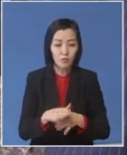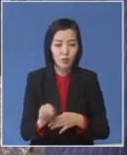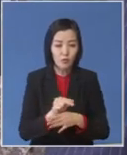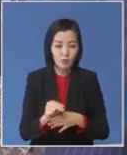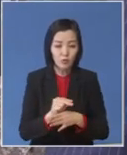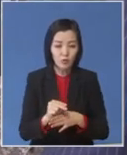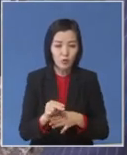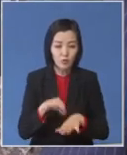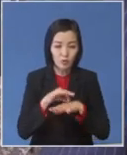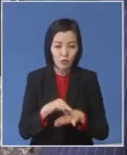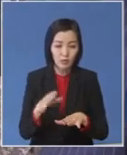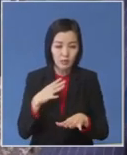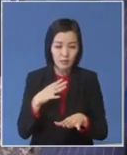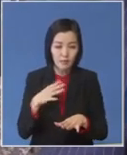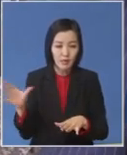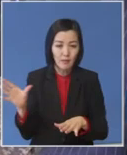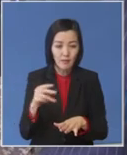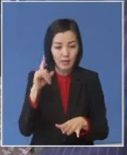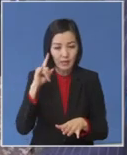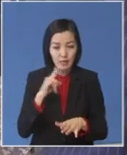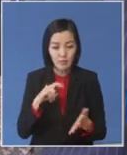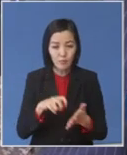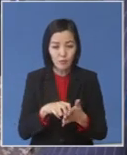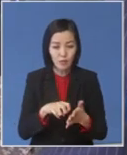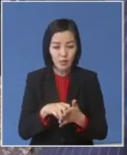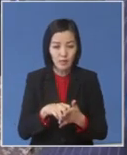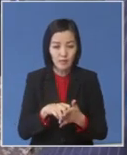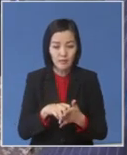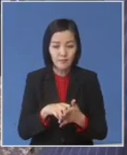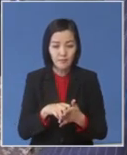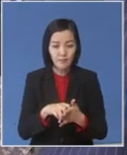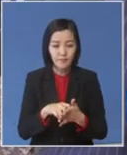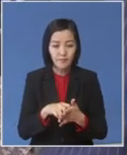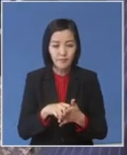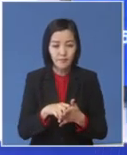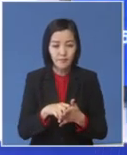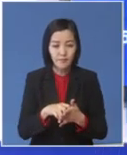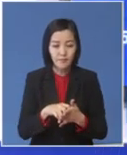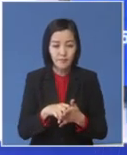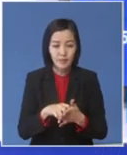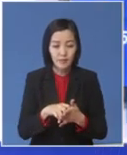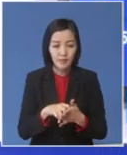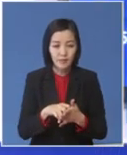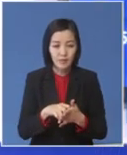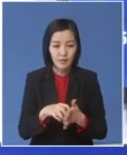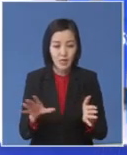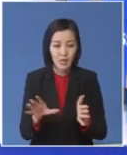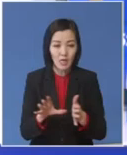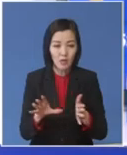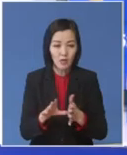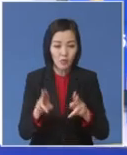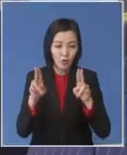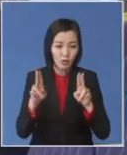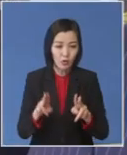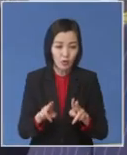өткізіліп, бүкіл қазпошта акционерлік қоғамындағы жүйенің бәрі электрондық жүйеге көшірілді. Енді